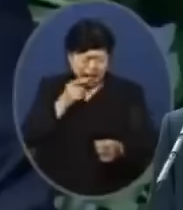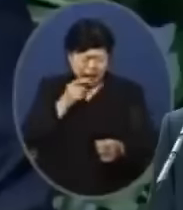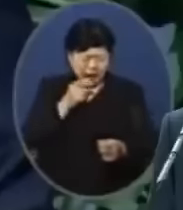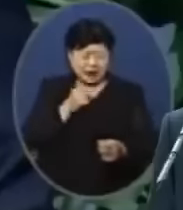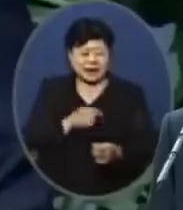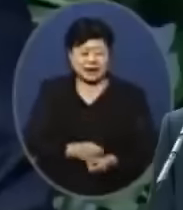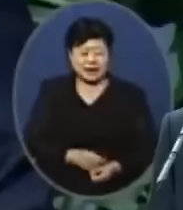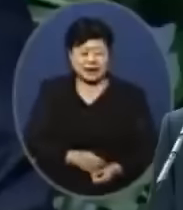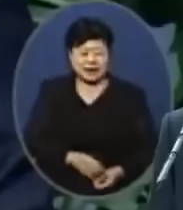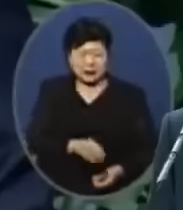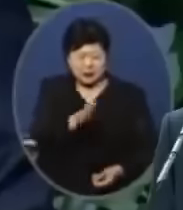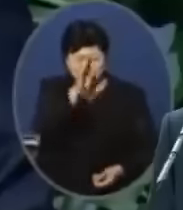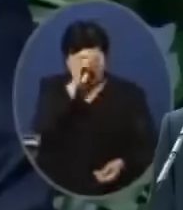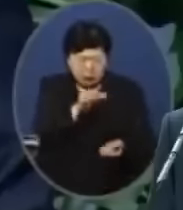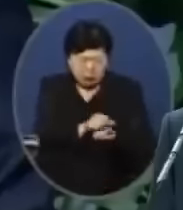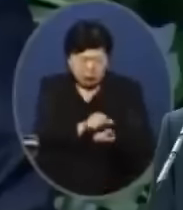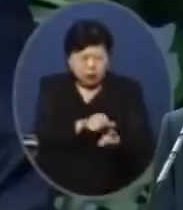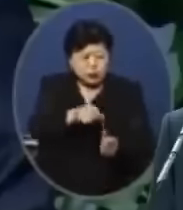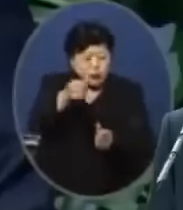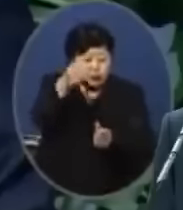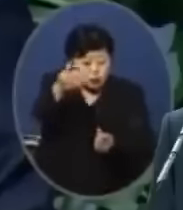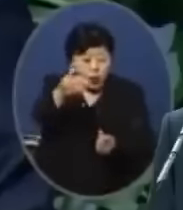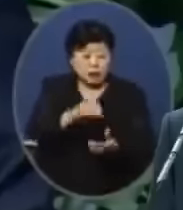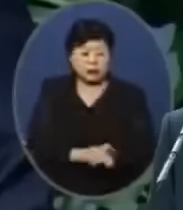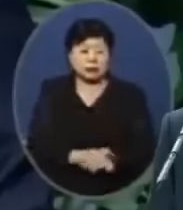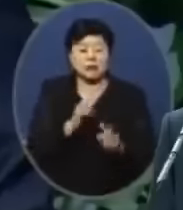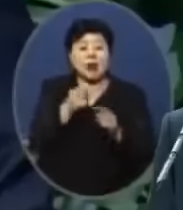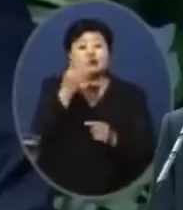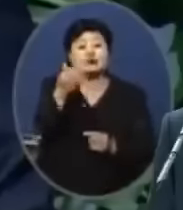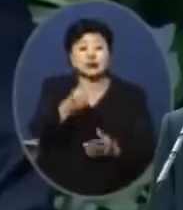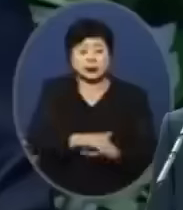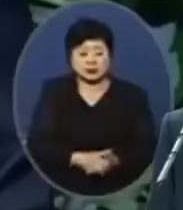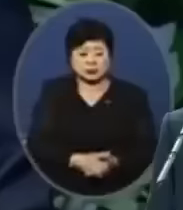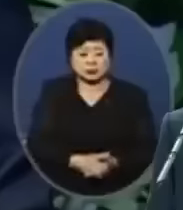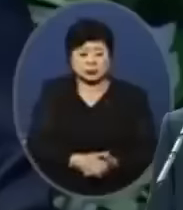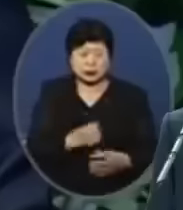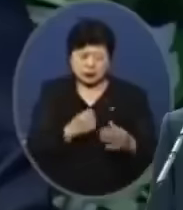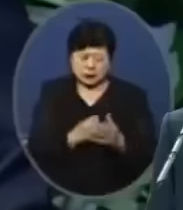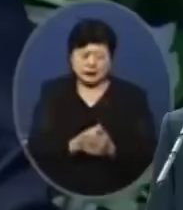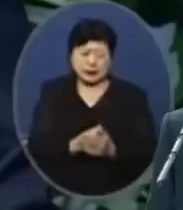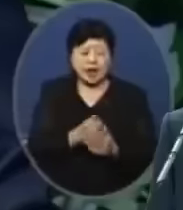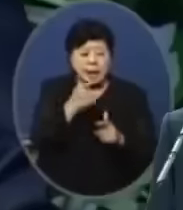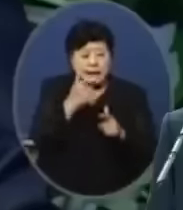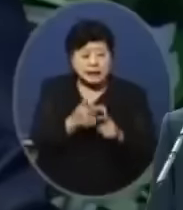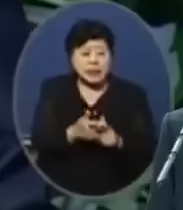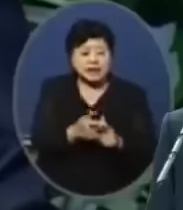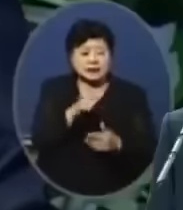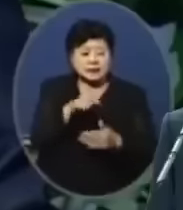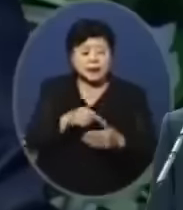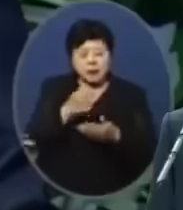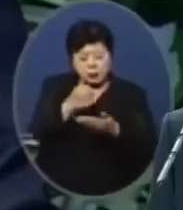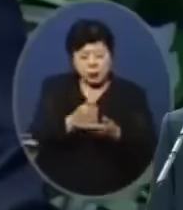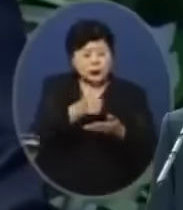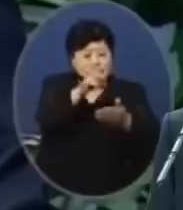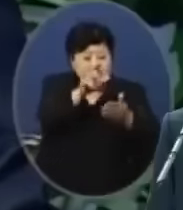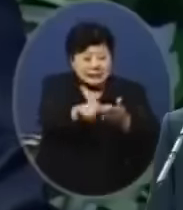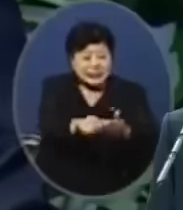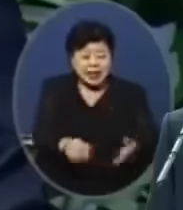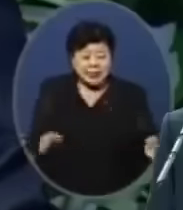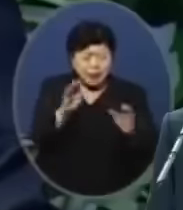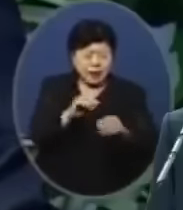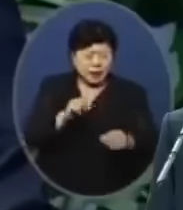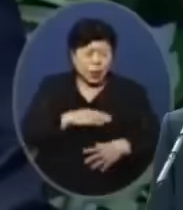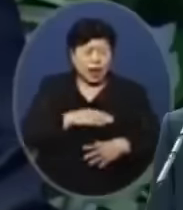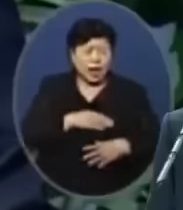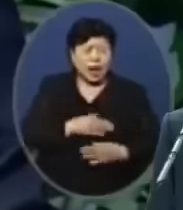올무에서와 극한 연병에서 건지실 것임이라고 말씀하시는 것입니다. 그렇기 때문에 우리가 예수님을 마음속에 모시고 있으면 밤의